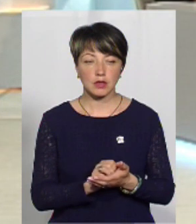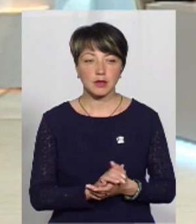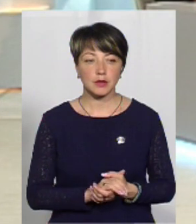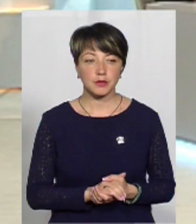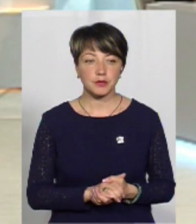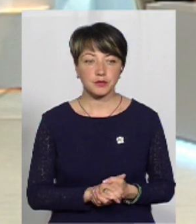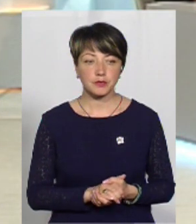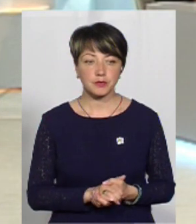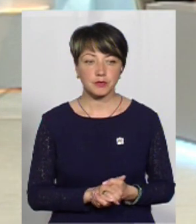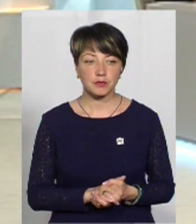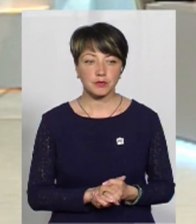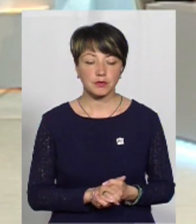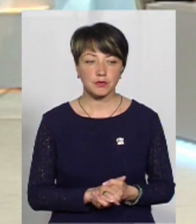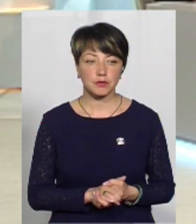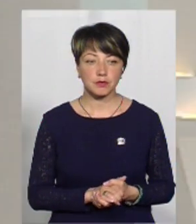працівника поліції.